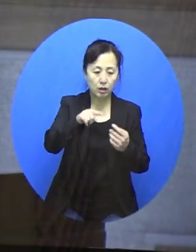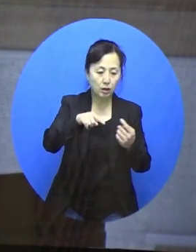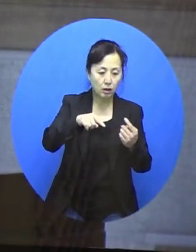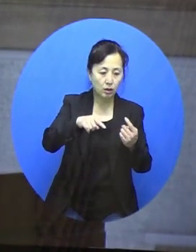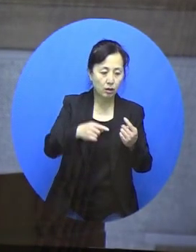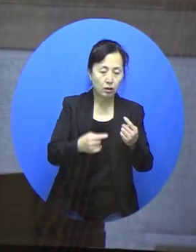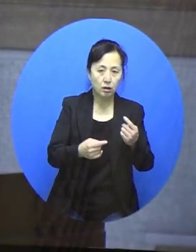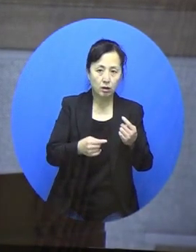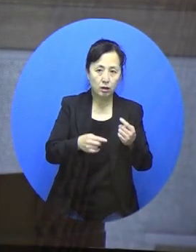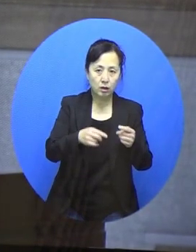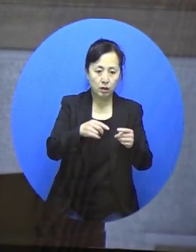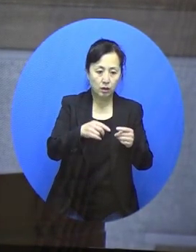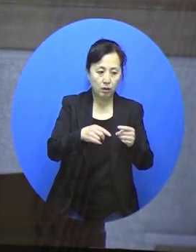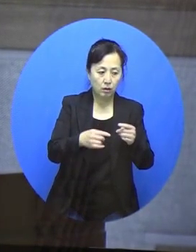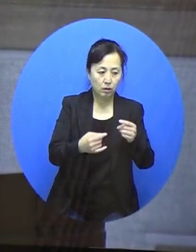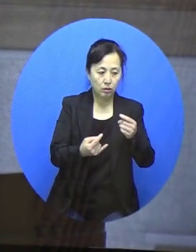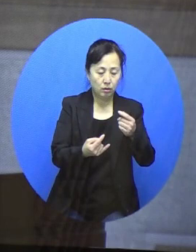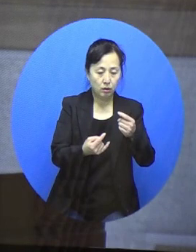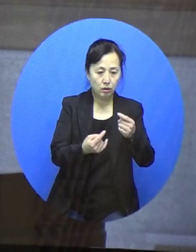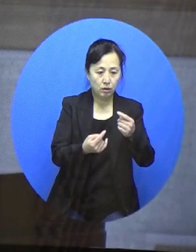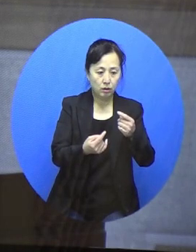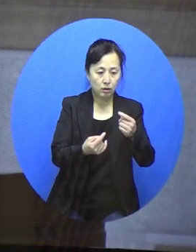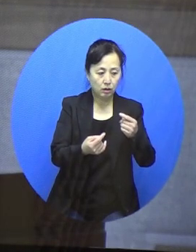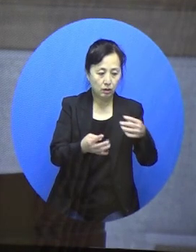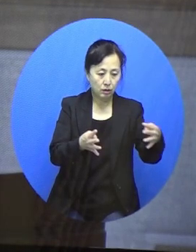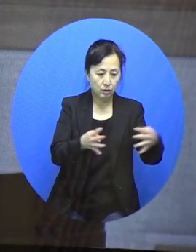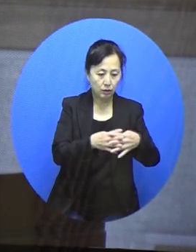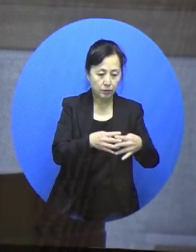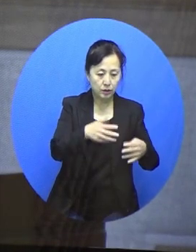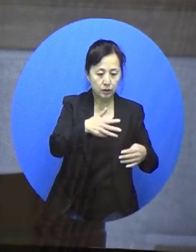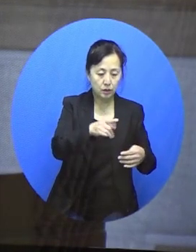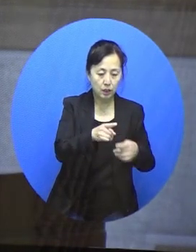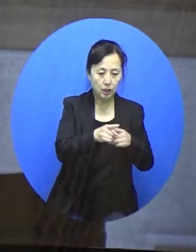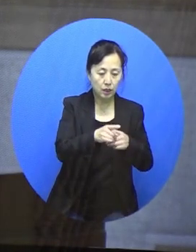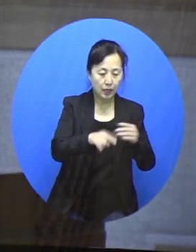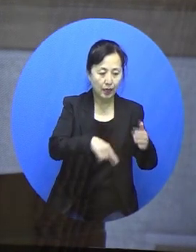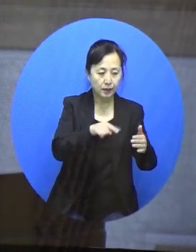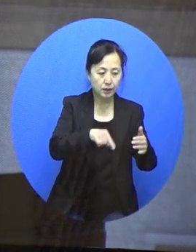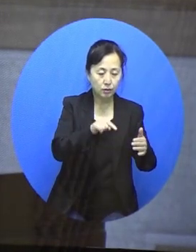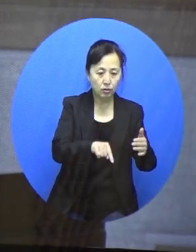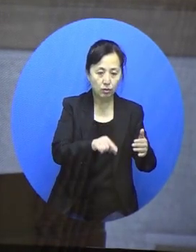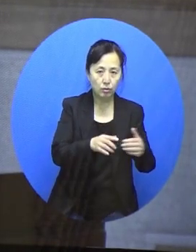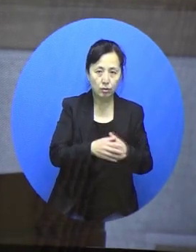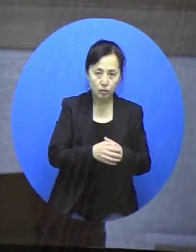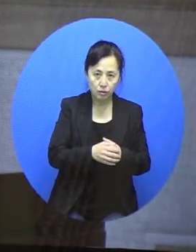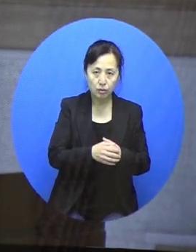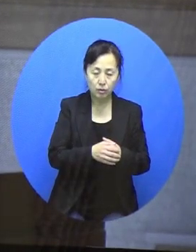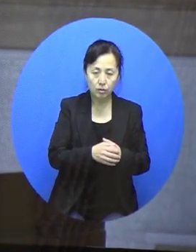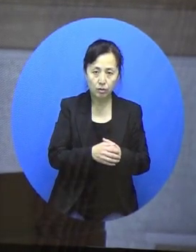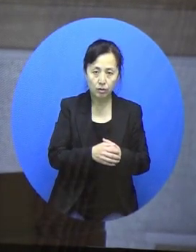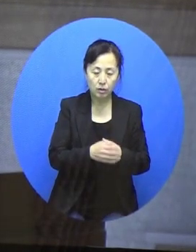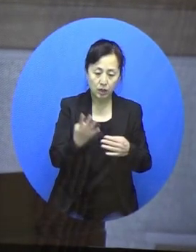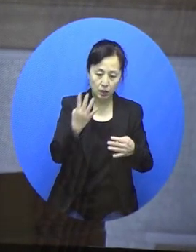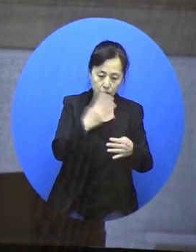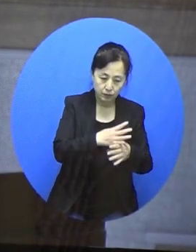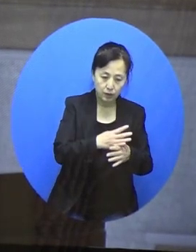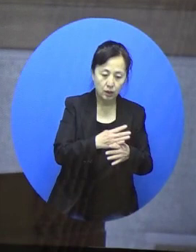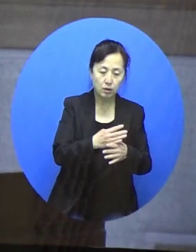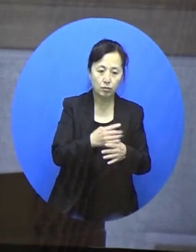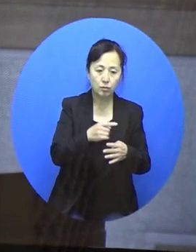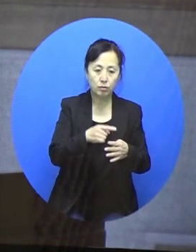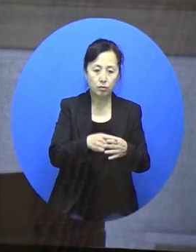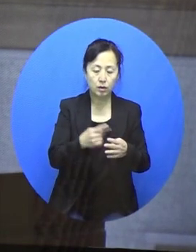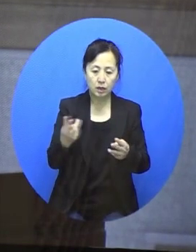지금 배지원 의원님이 말씀하신 우려 이런 것들을 저희도 한번 시민협의회 의견 전달을 할 수 있지만 온전히